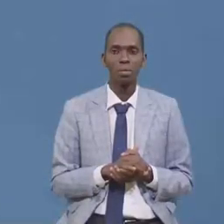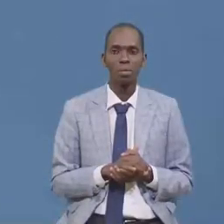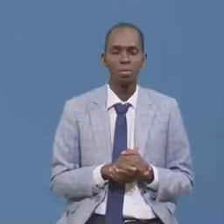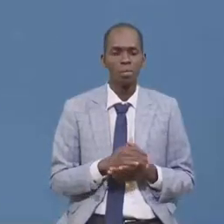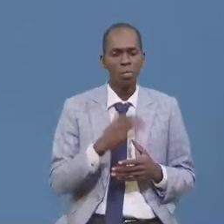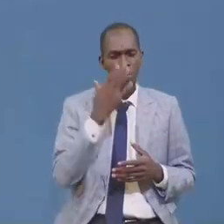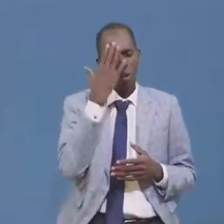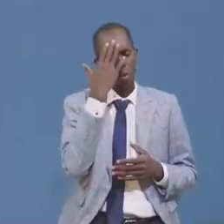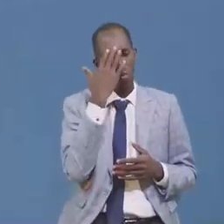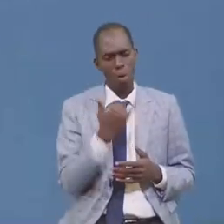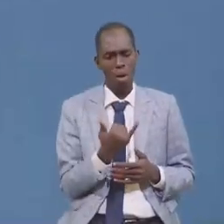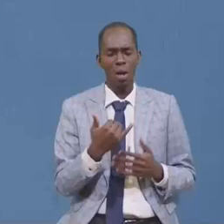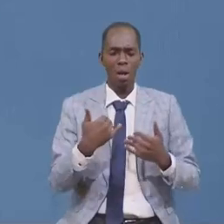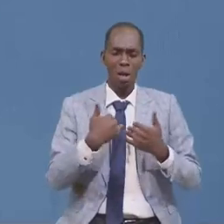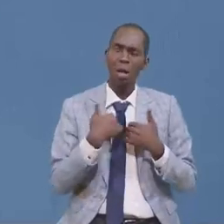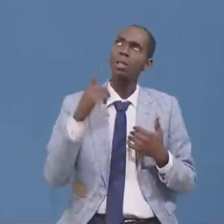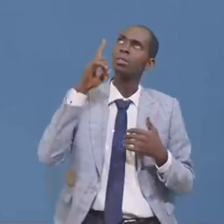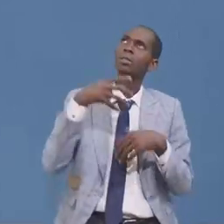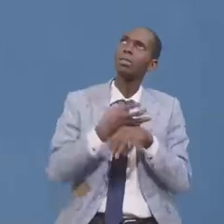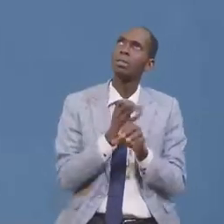Pourquoi est-ce que Dieu m'a-t-il créé?